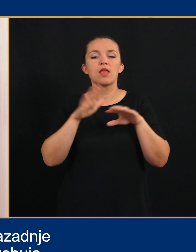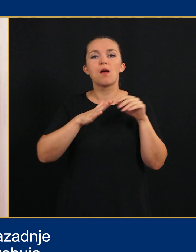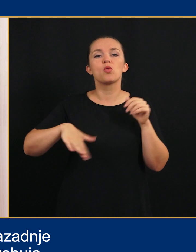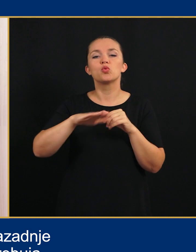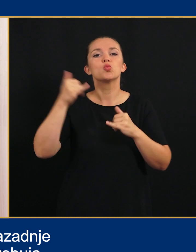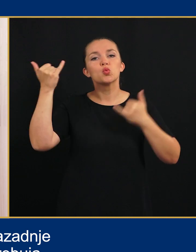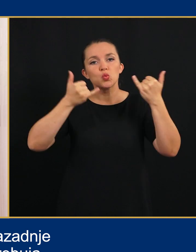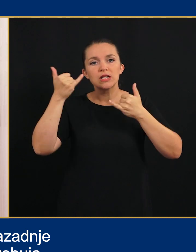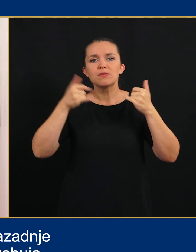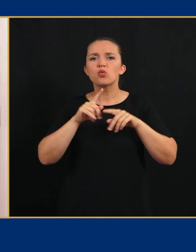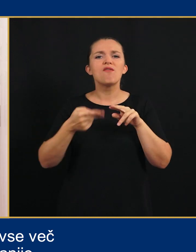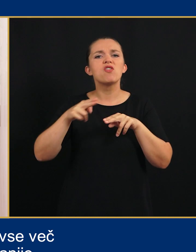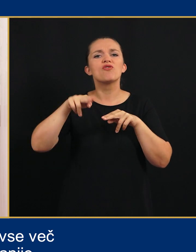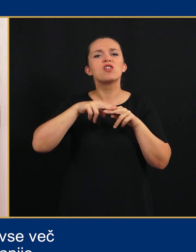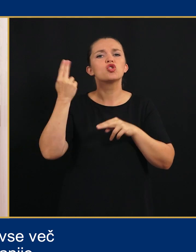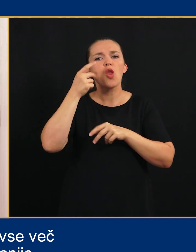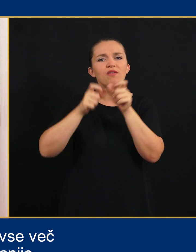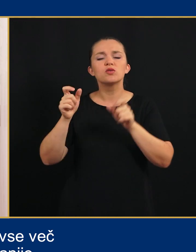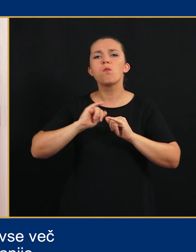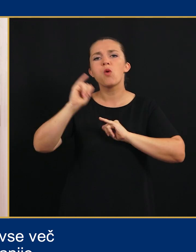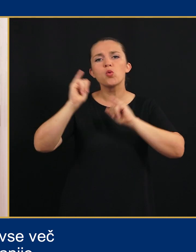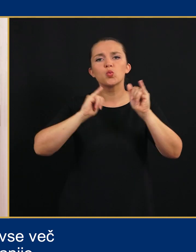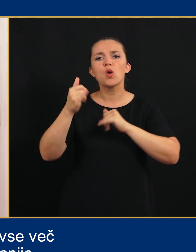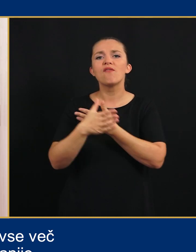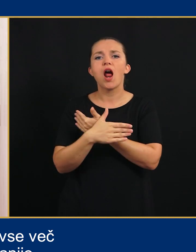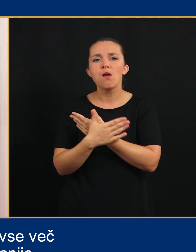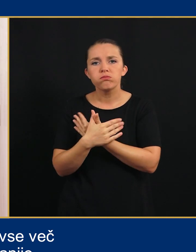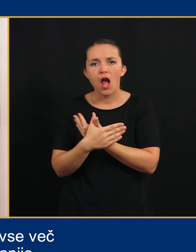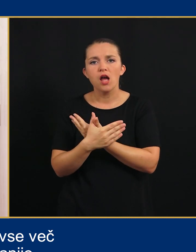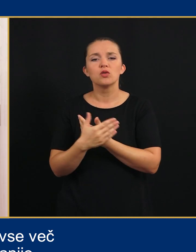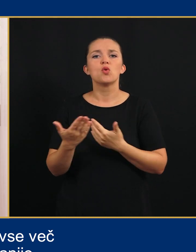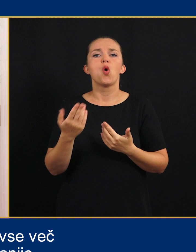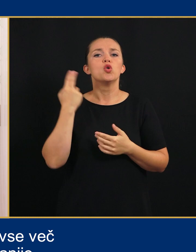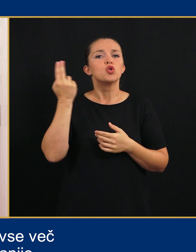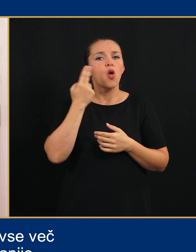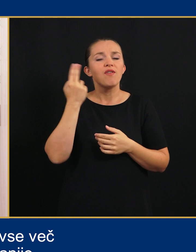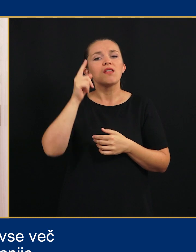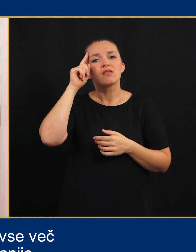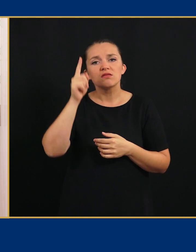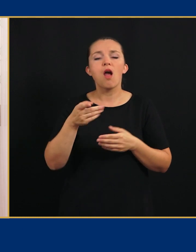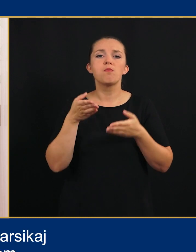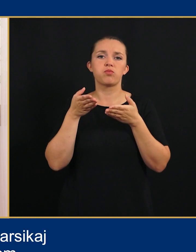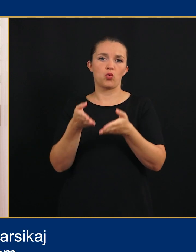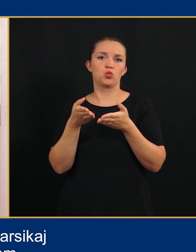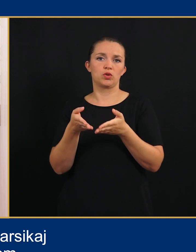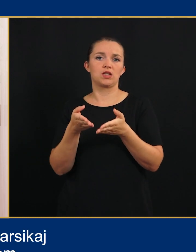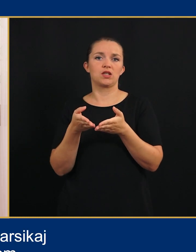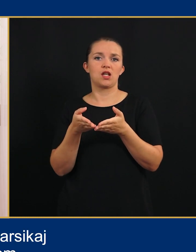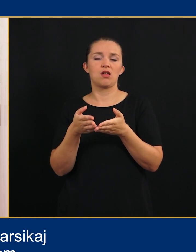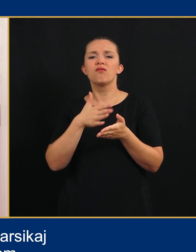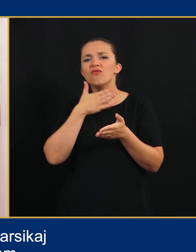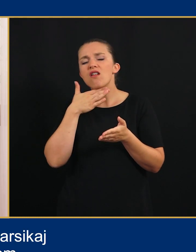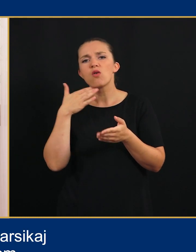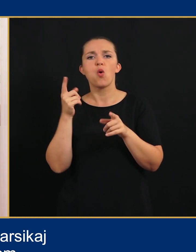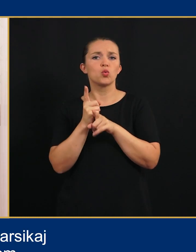Albanija zelo prebuja na področju turizma, tudi vse več Slovencev potuje v Albanijo. Slovenija